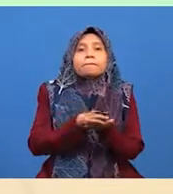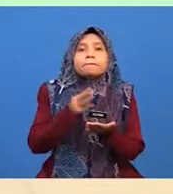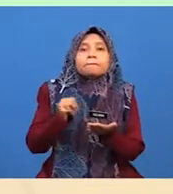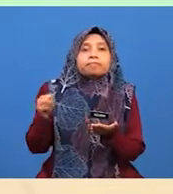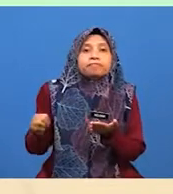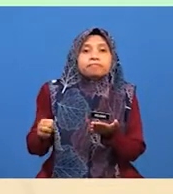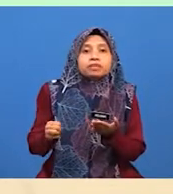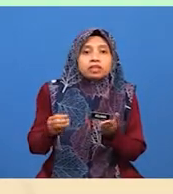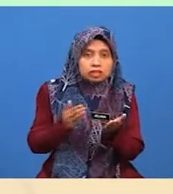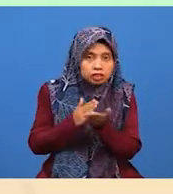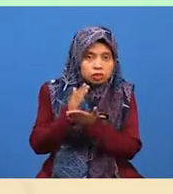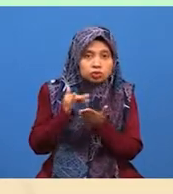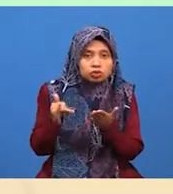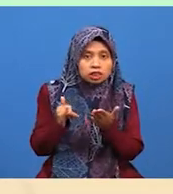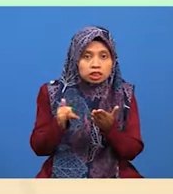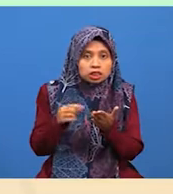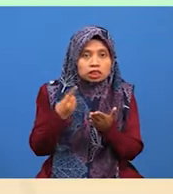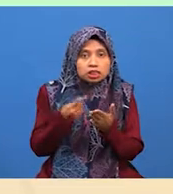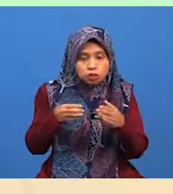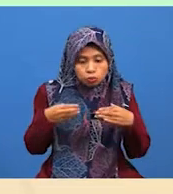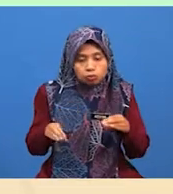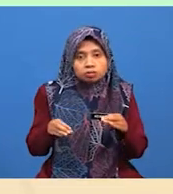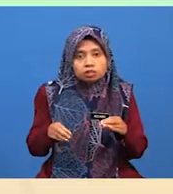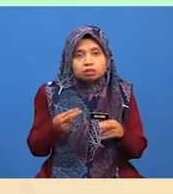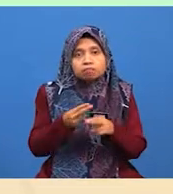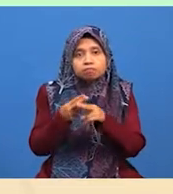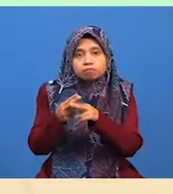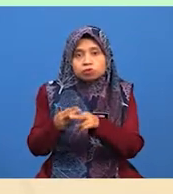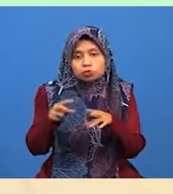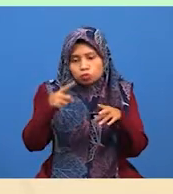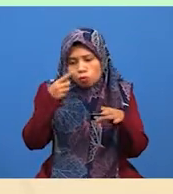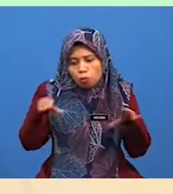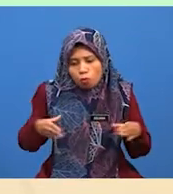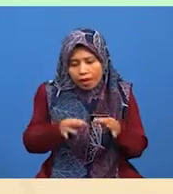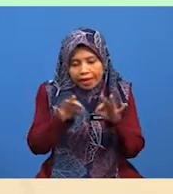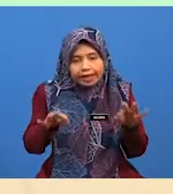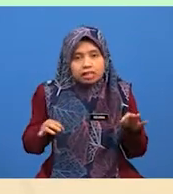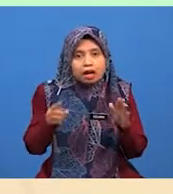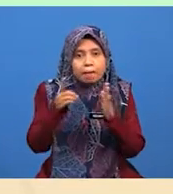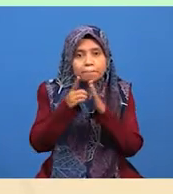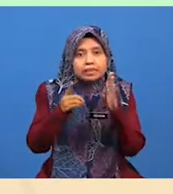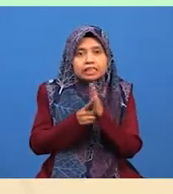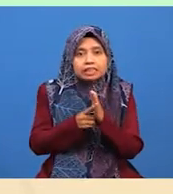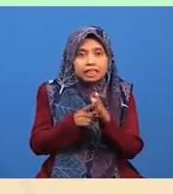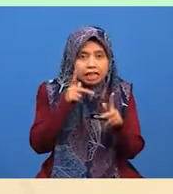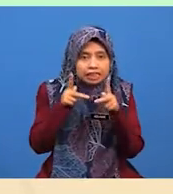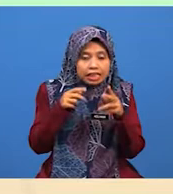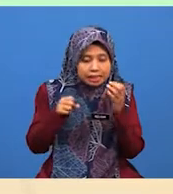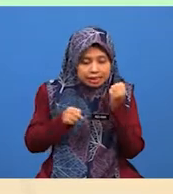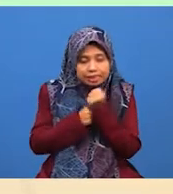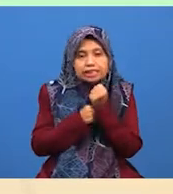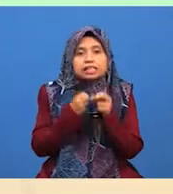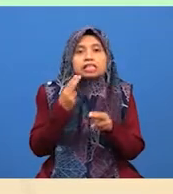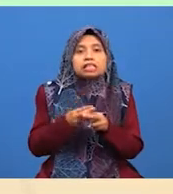murid-murid, seterusnya kita cuba pula untuk membina ayat berdasarkan kata